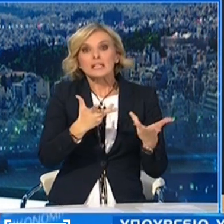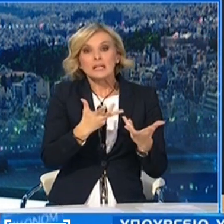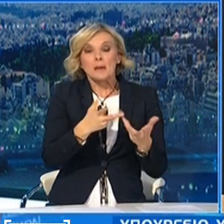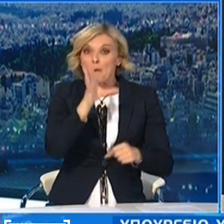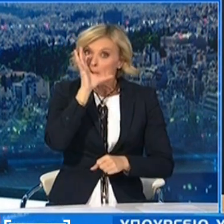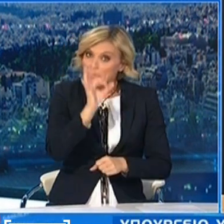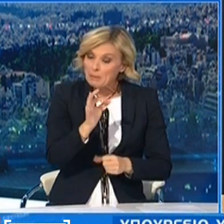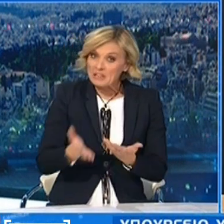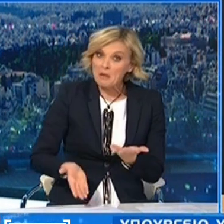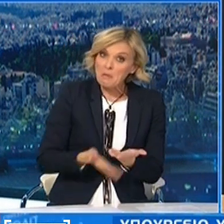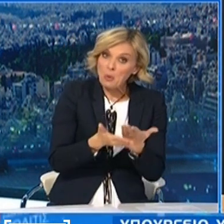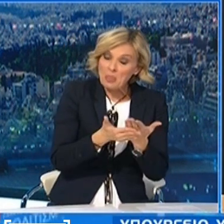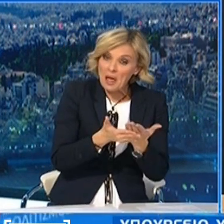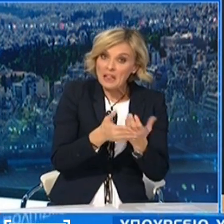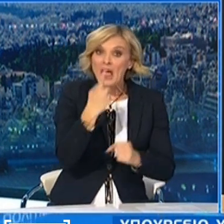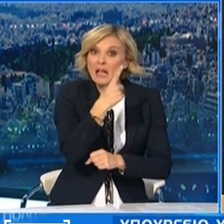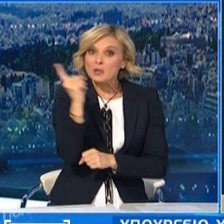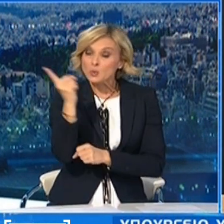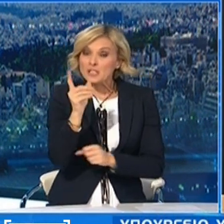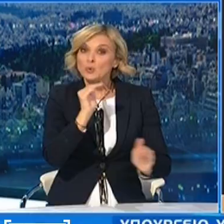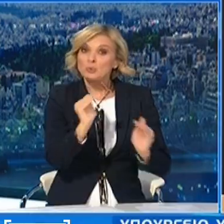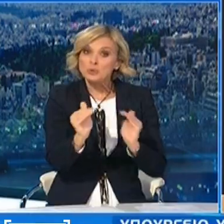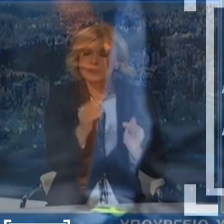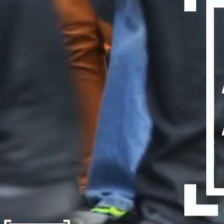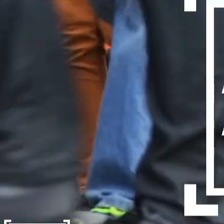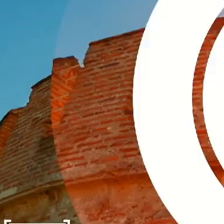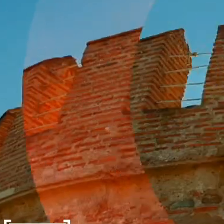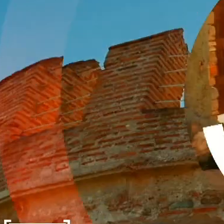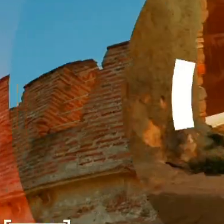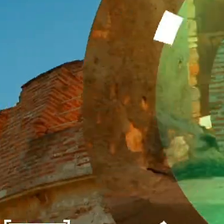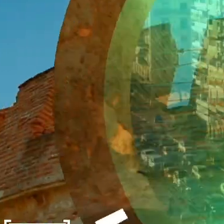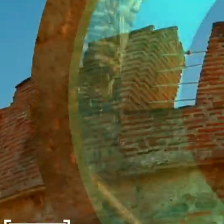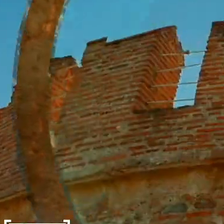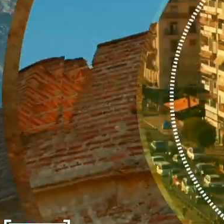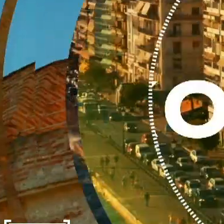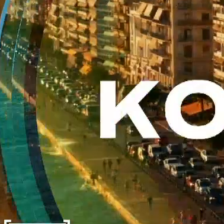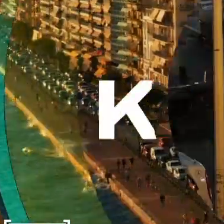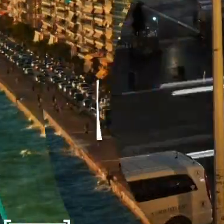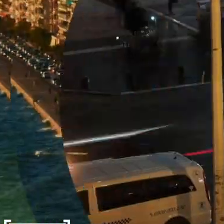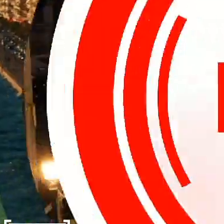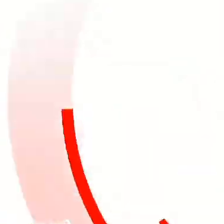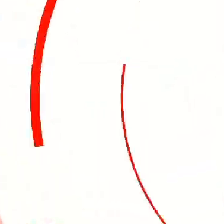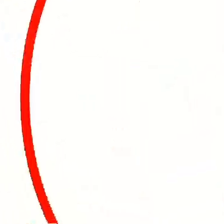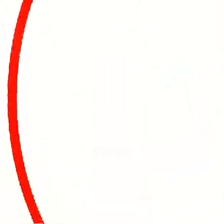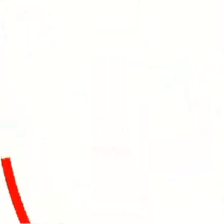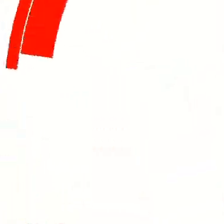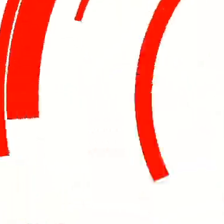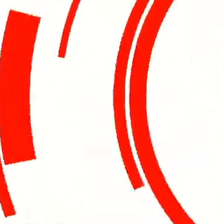ποσοστό πραγματική θωράκιση έναντι του κορονοϊού. Η κυρία Σκουρογιάννη από τον